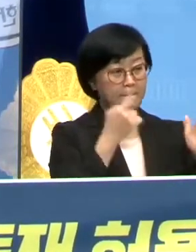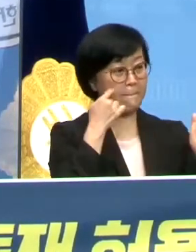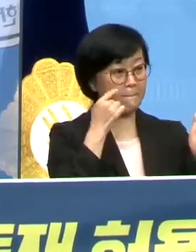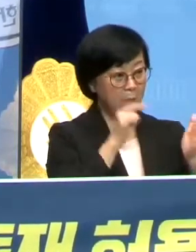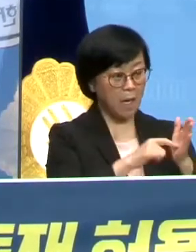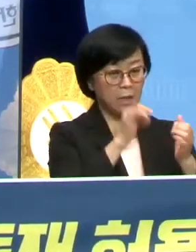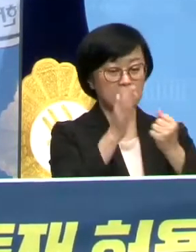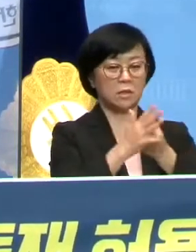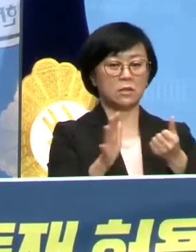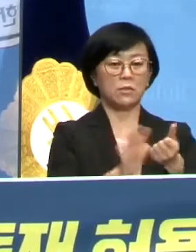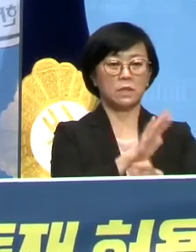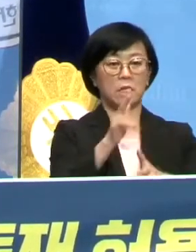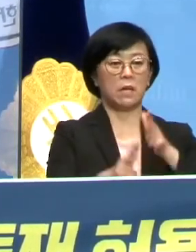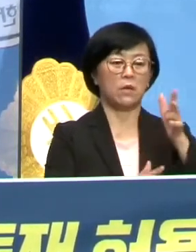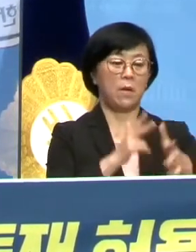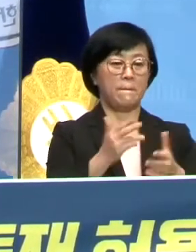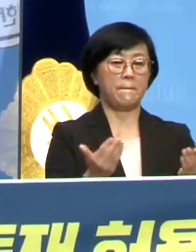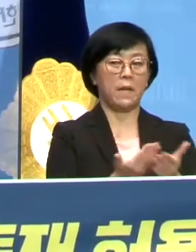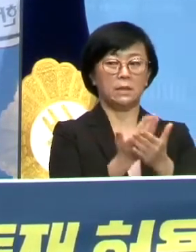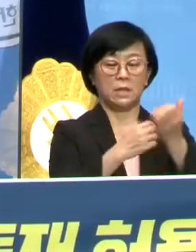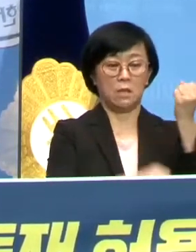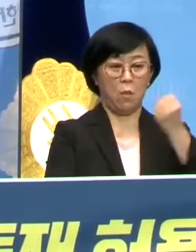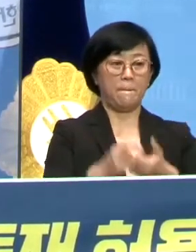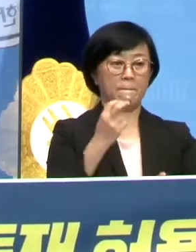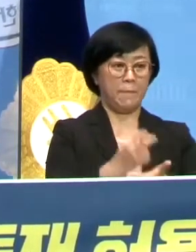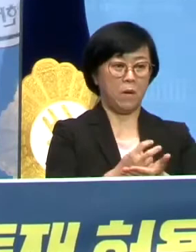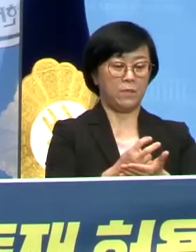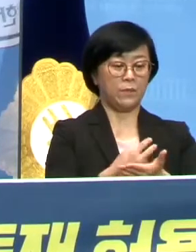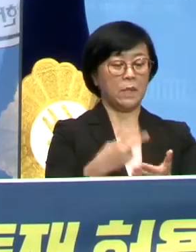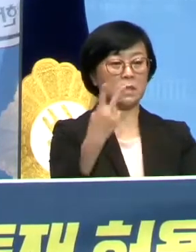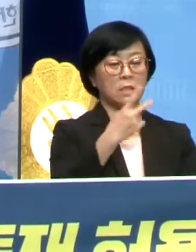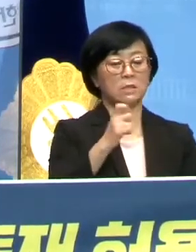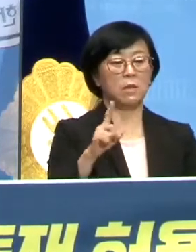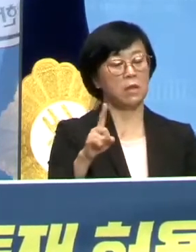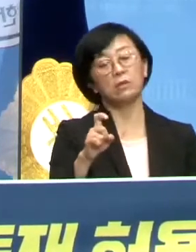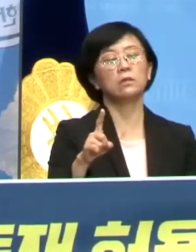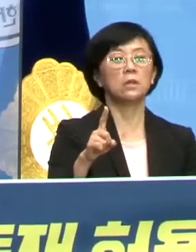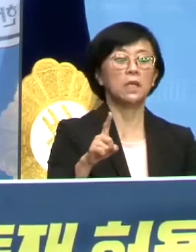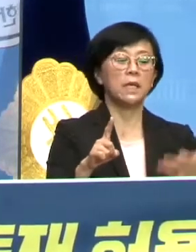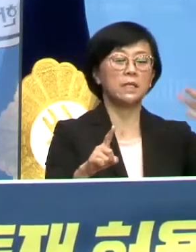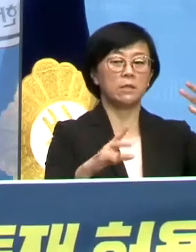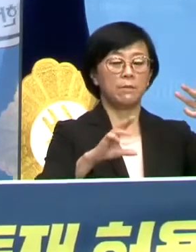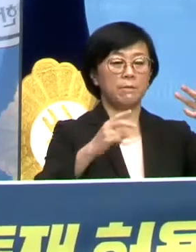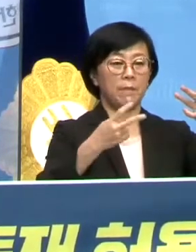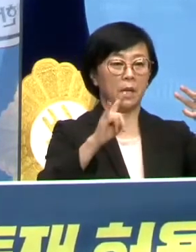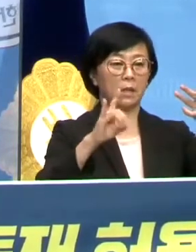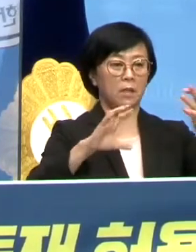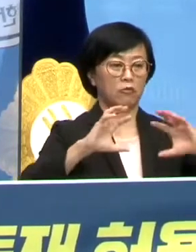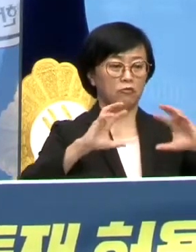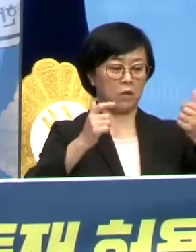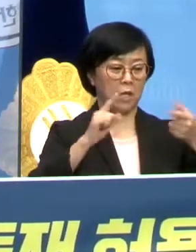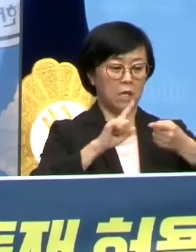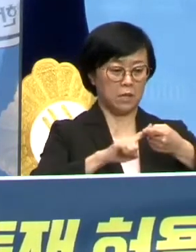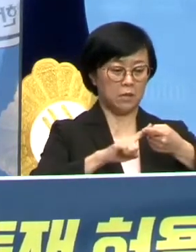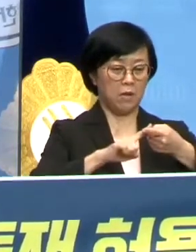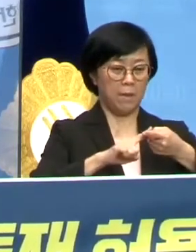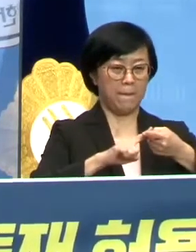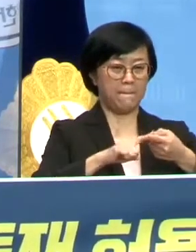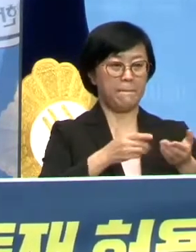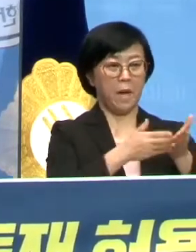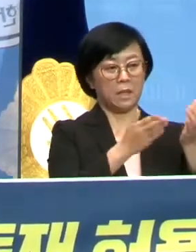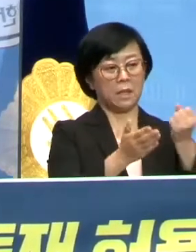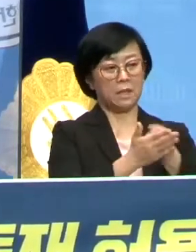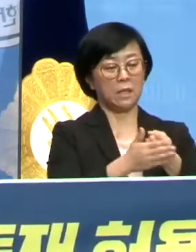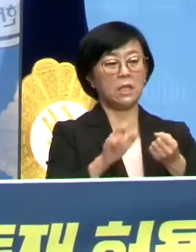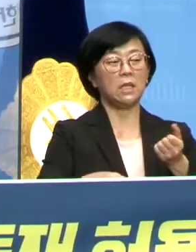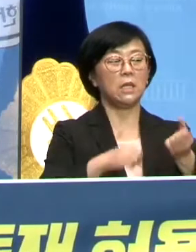서비스 산업 발전 기본 법입니다 2011년 18대 국회에서 처음 발이 되었더니 서비스 산업 발전